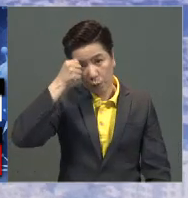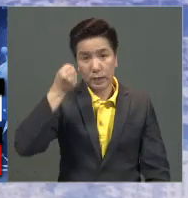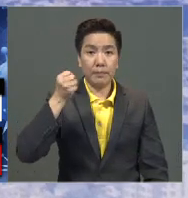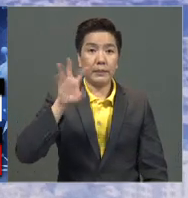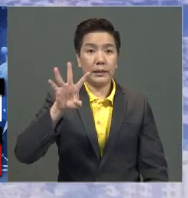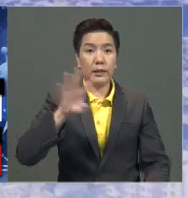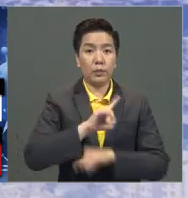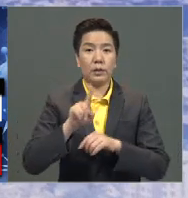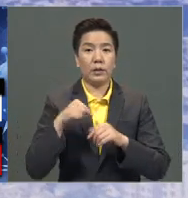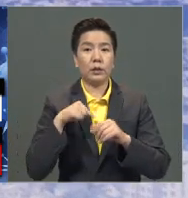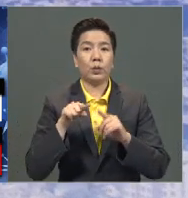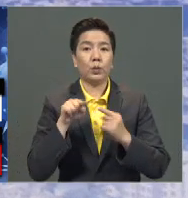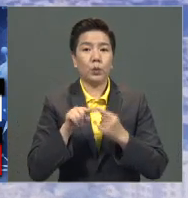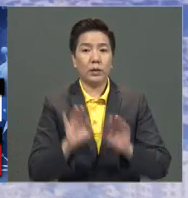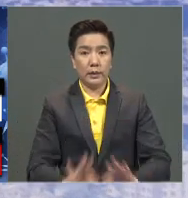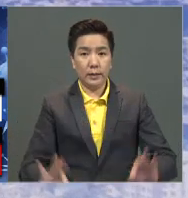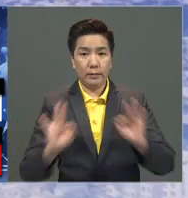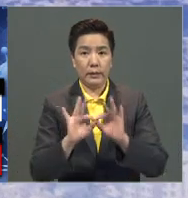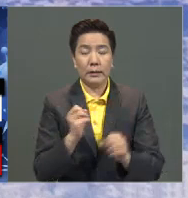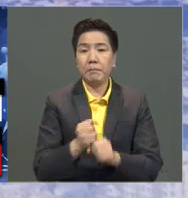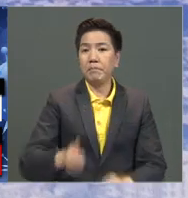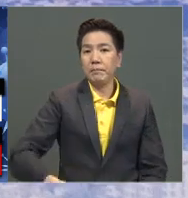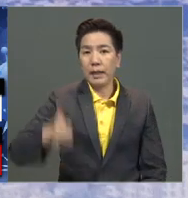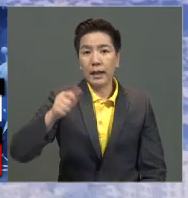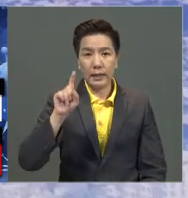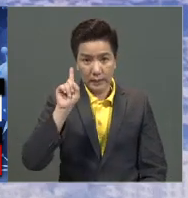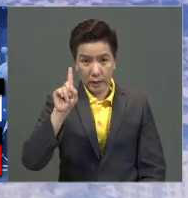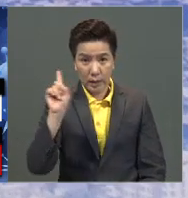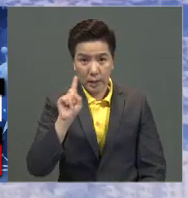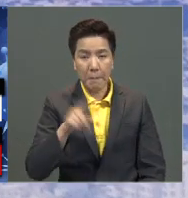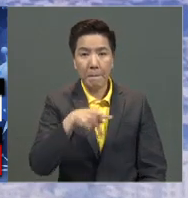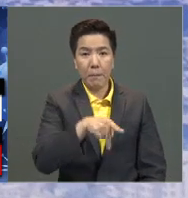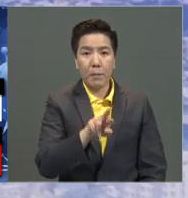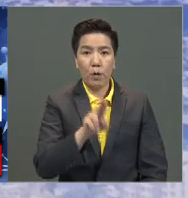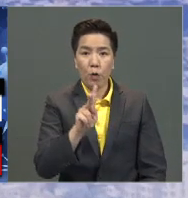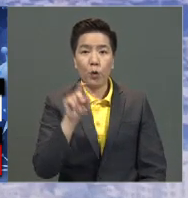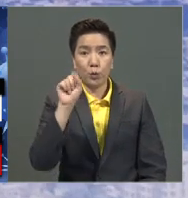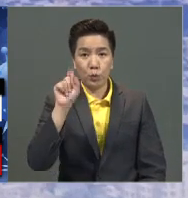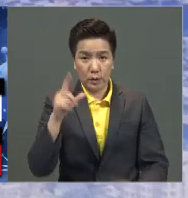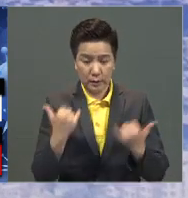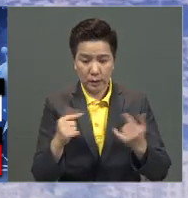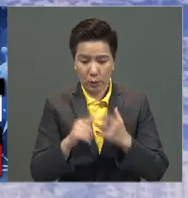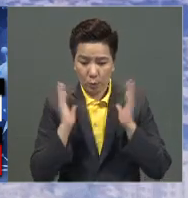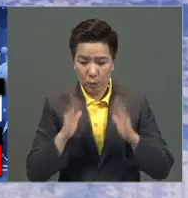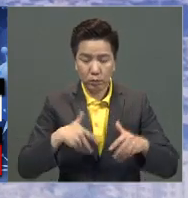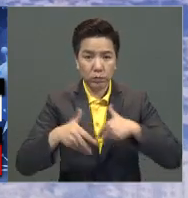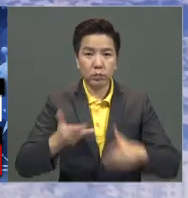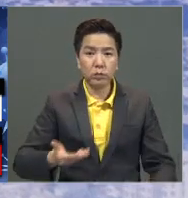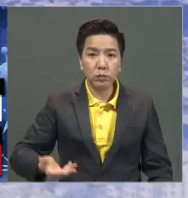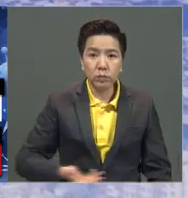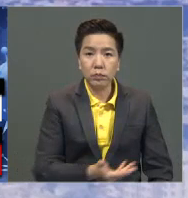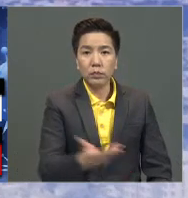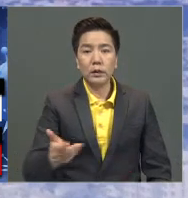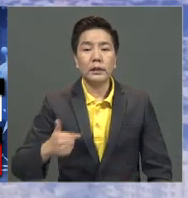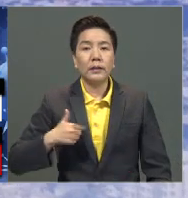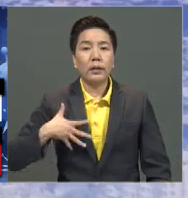ครับเครื่องมือเดียวที่จะทำได้ก็คือพรกฉุกเฉินแต่เพื่อให้พี่น้องประชาชนทั่วไป